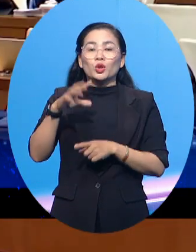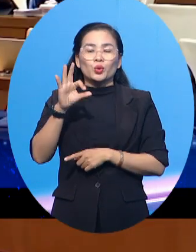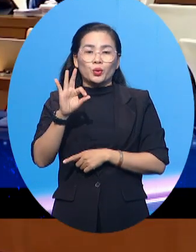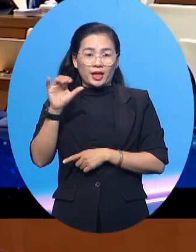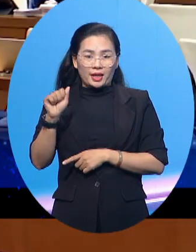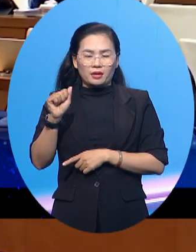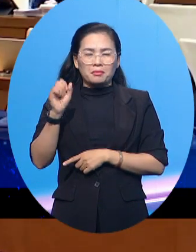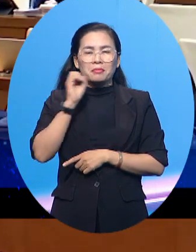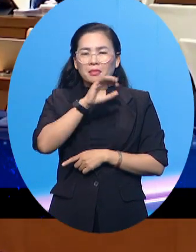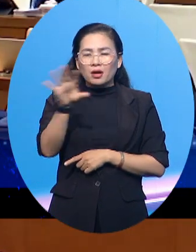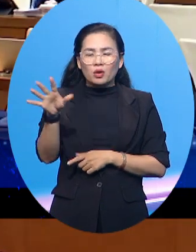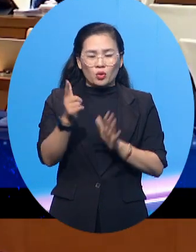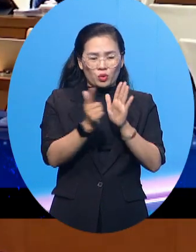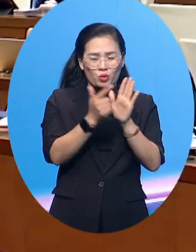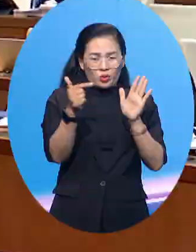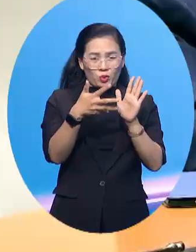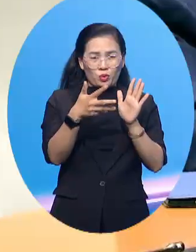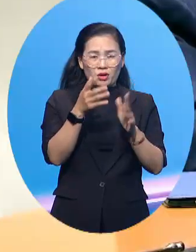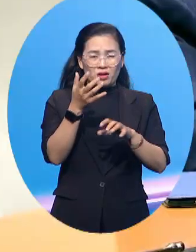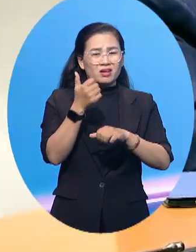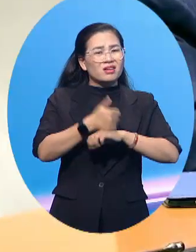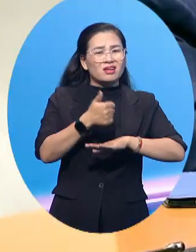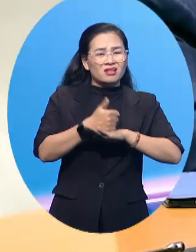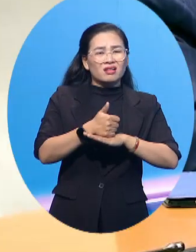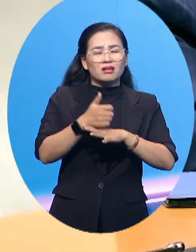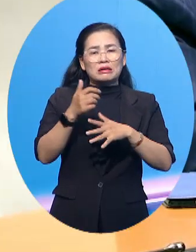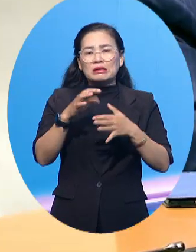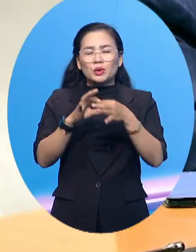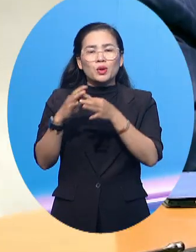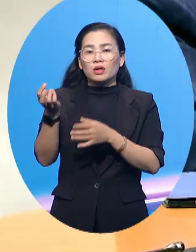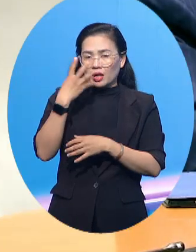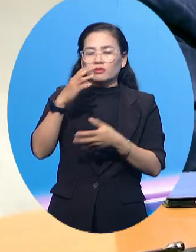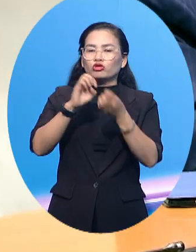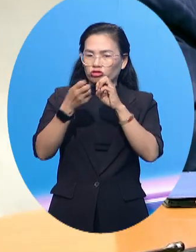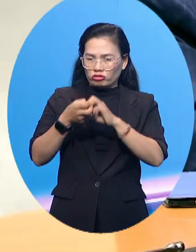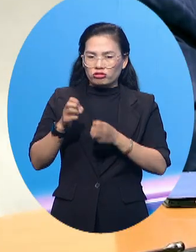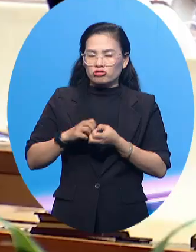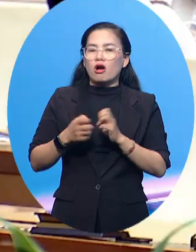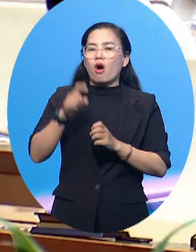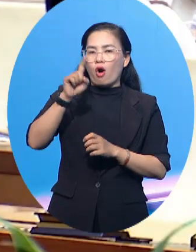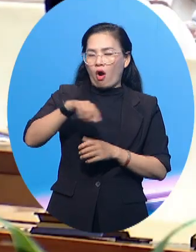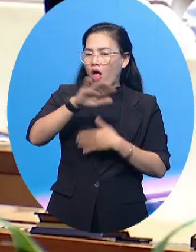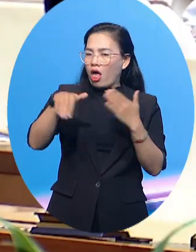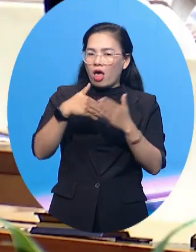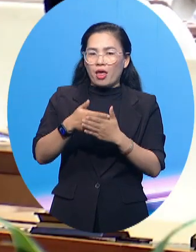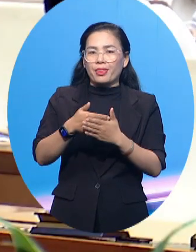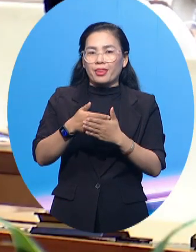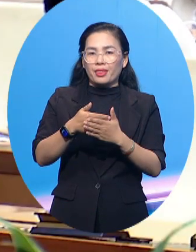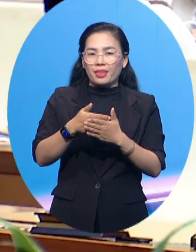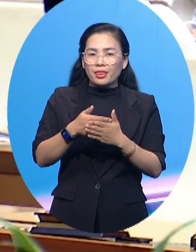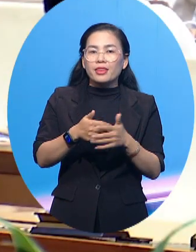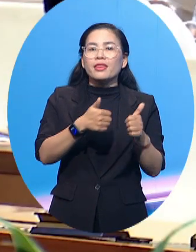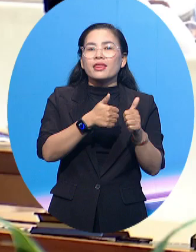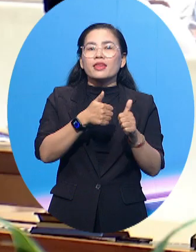về chính sách của nhà nước về dược và chính sách phát triển công nghiệp dược dự thảo luật đã được chỉnh lý theo hướng sửa đổi toàn diệ đậ hi hành